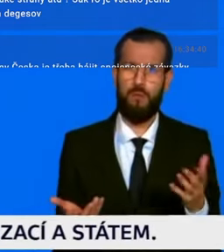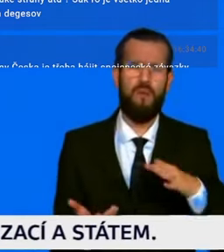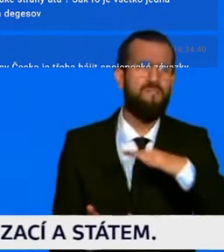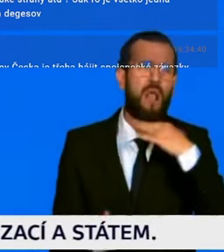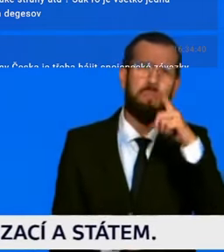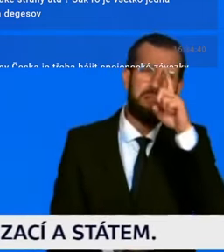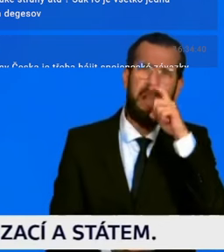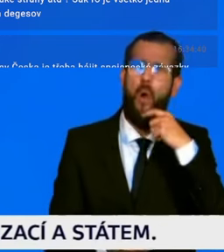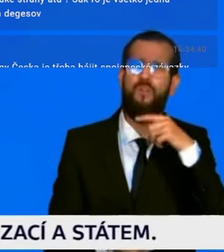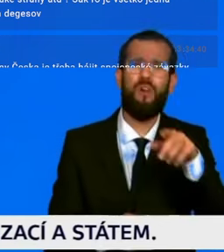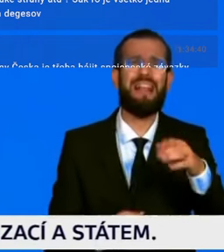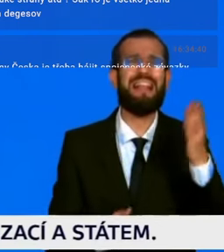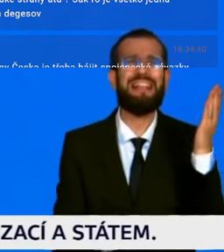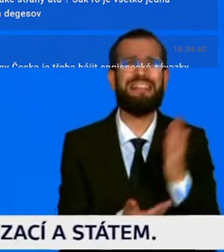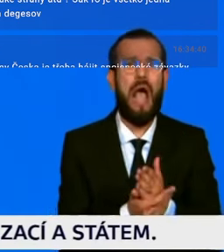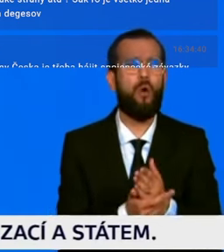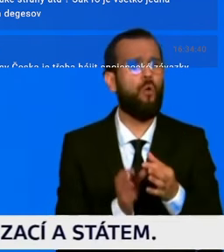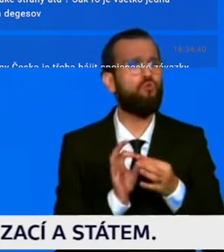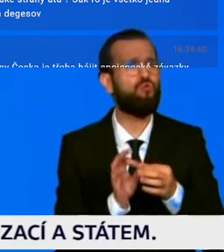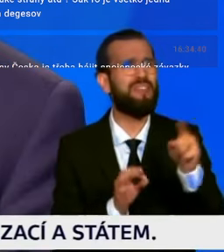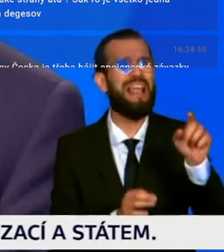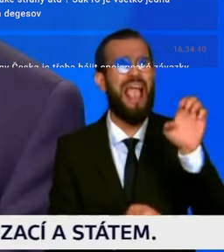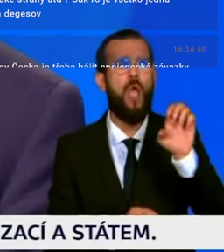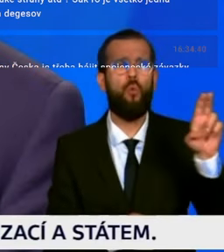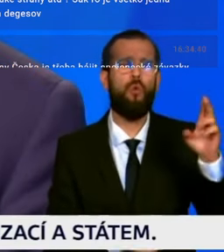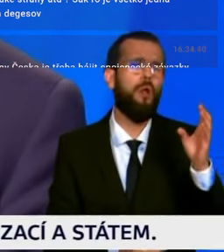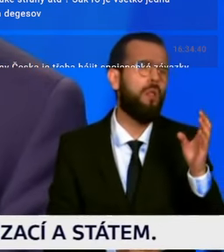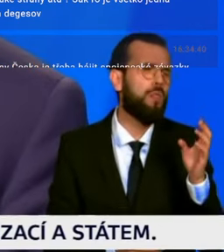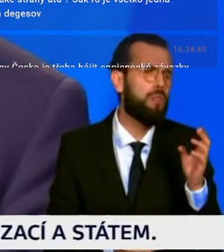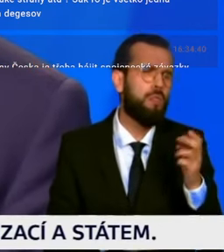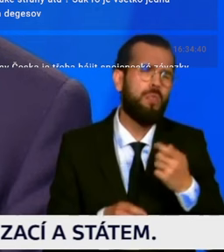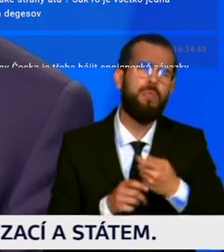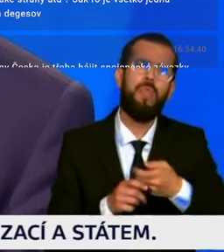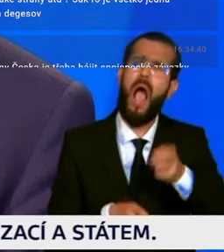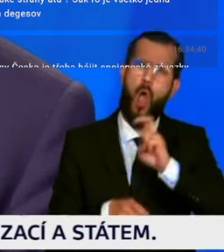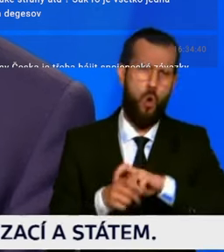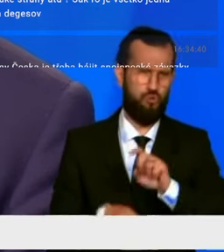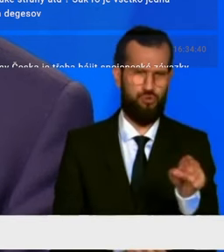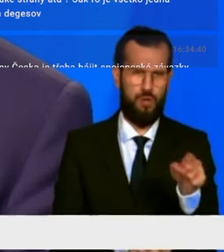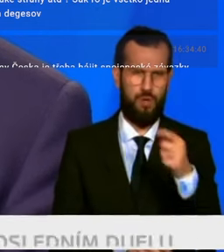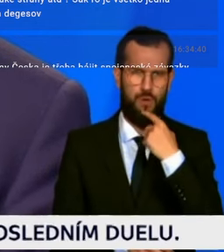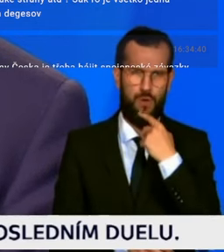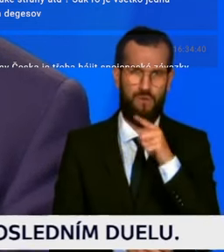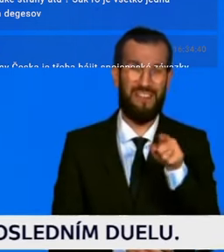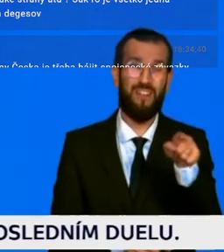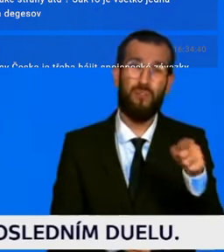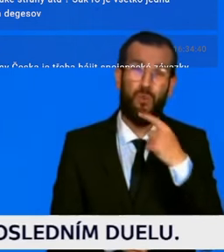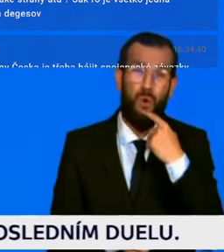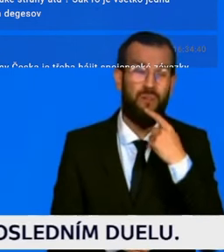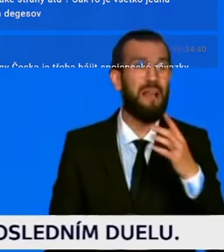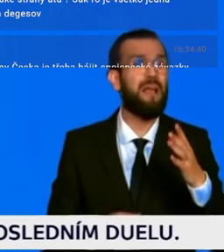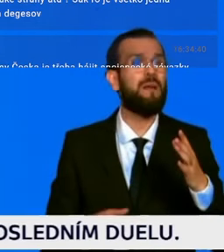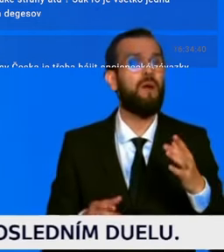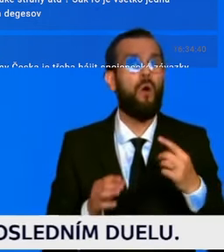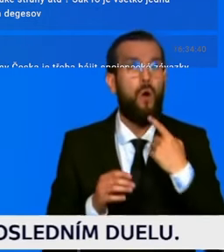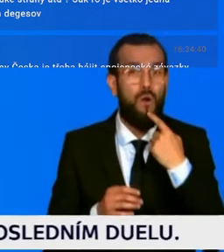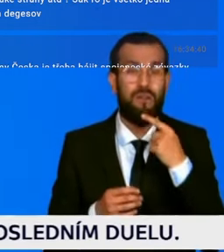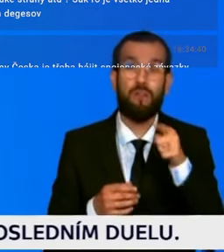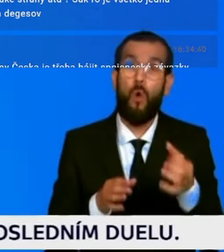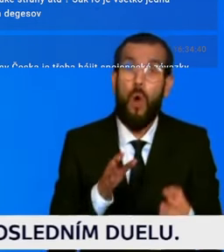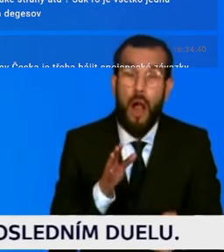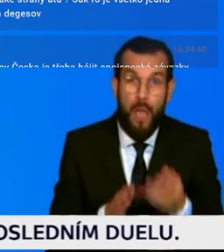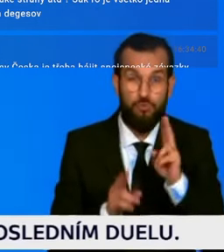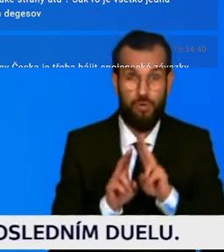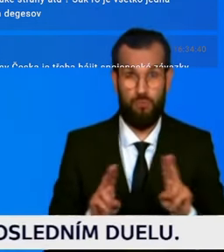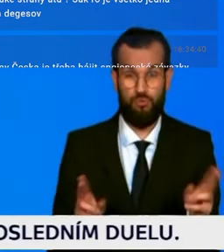Danka je samozrejme Brusel európska Ja vám hovorím úplný opak na to je bezpečnostná poistka niet lepšej